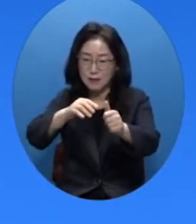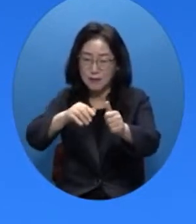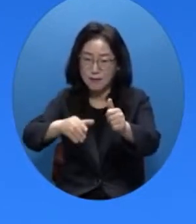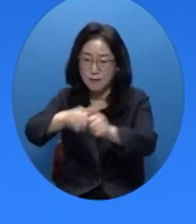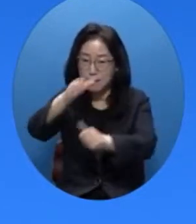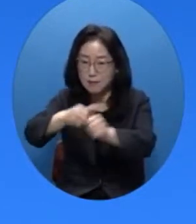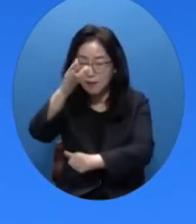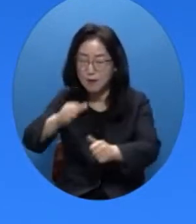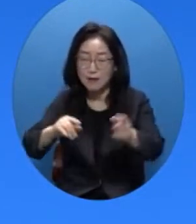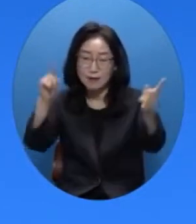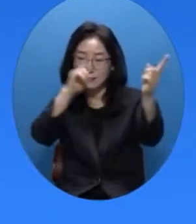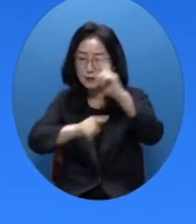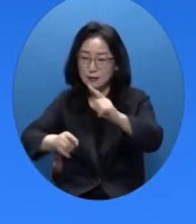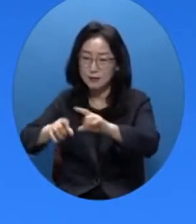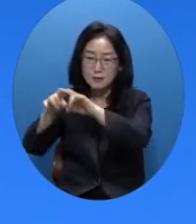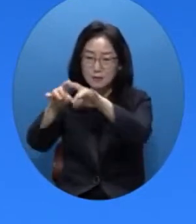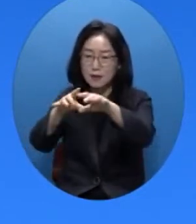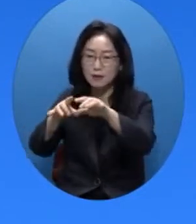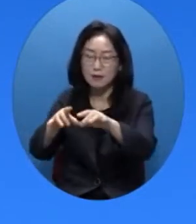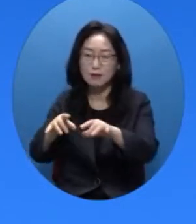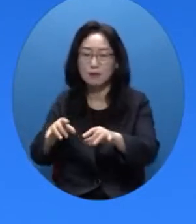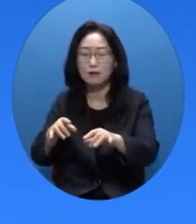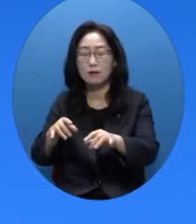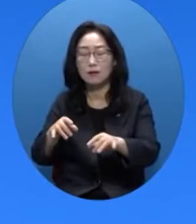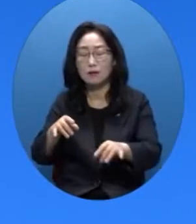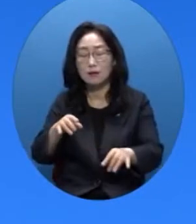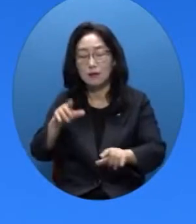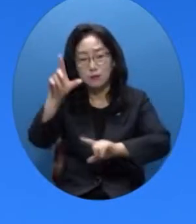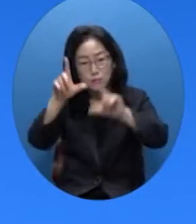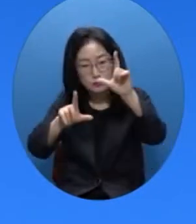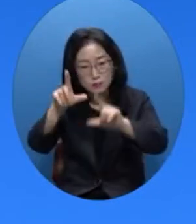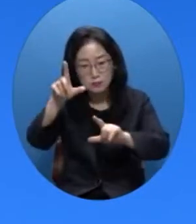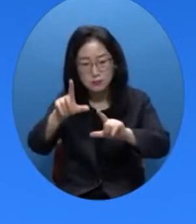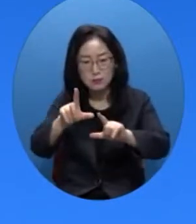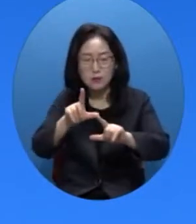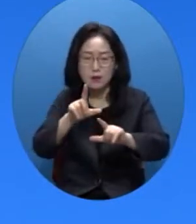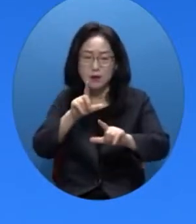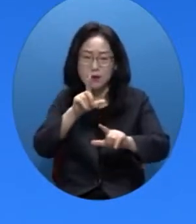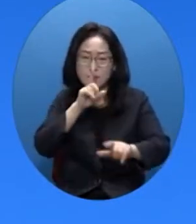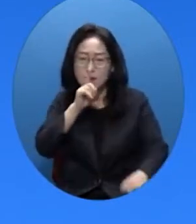깊은 사죄를 주는 그러한 말들이